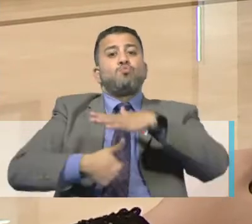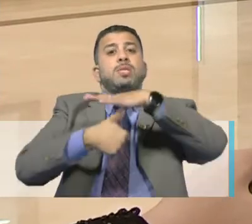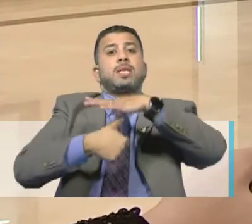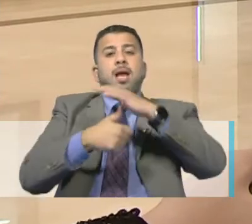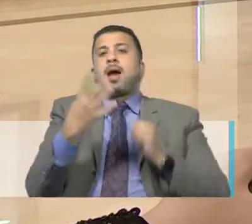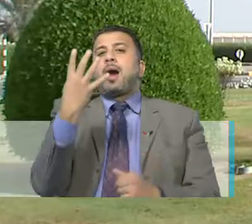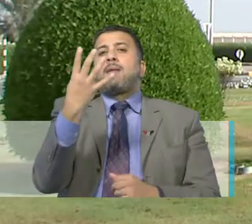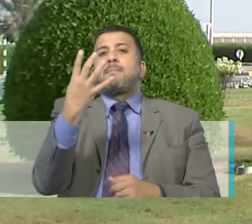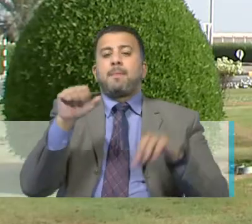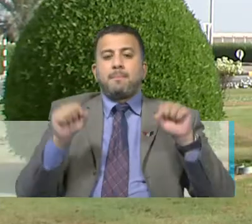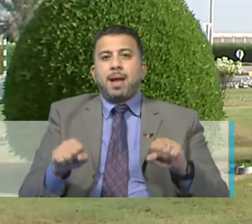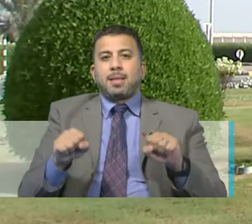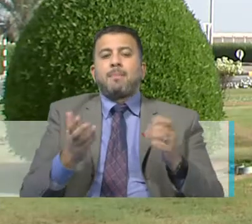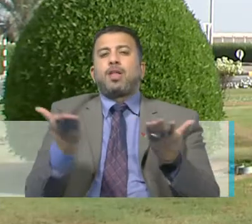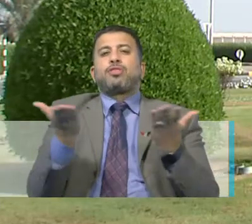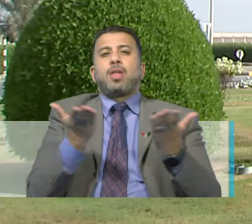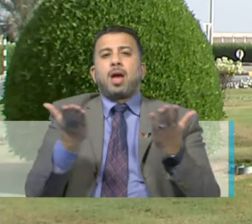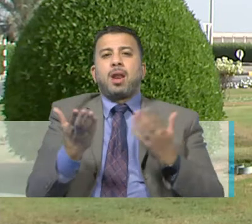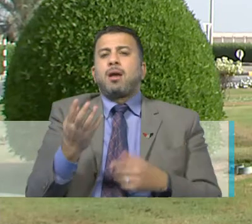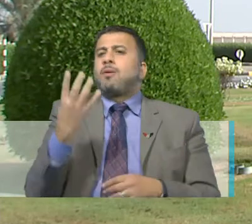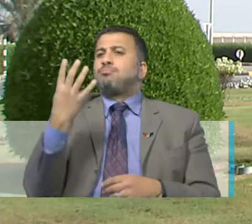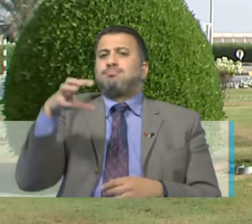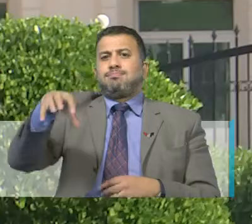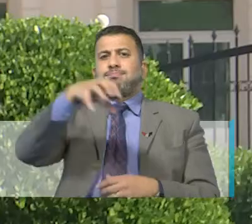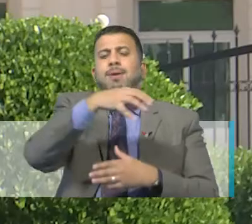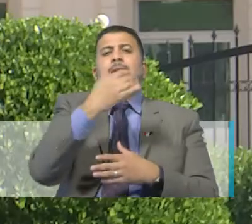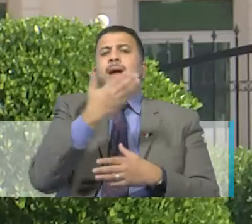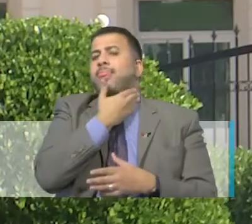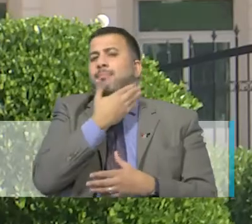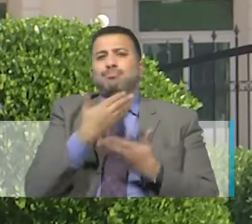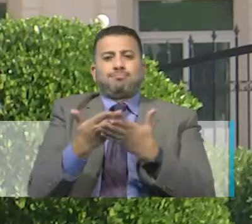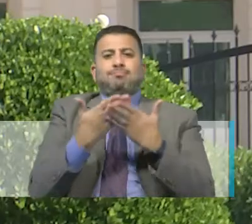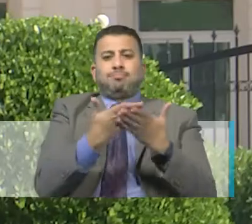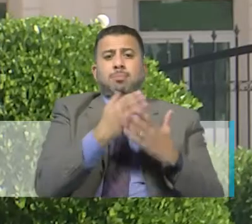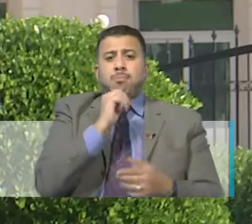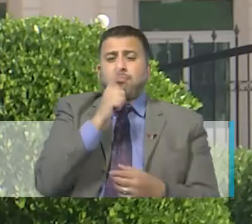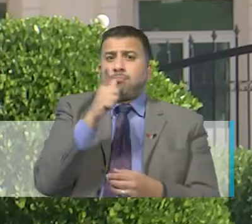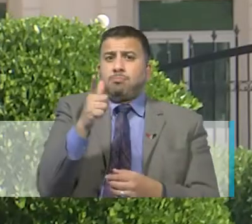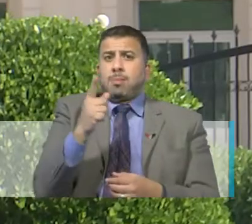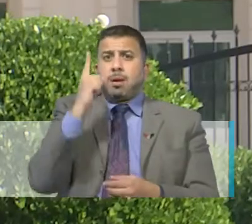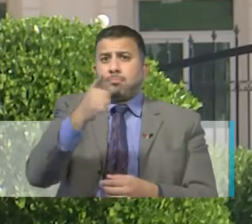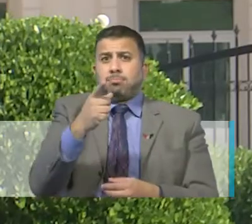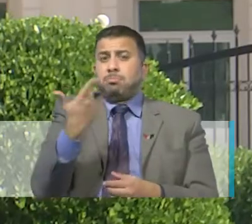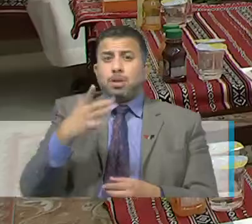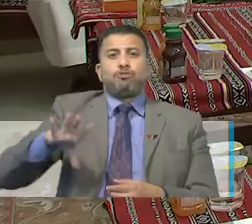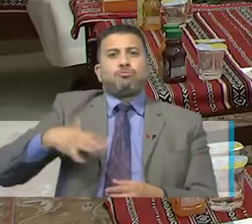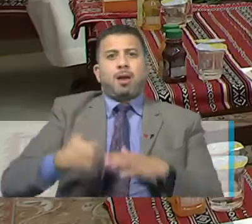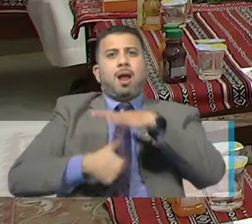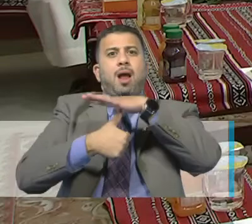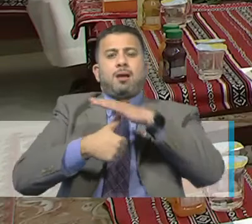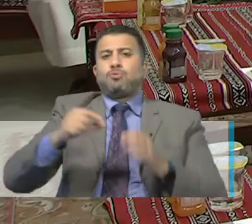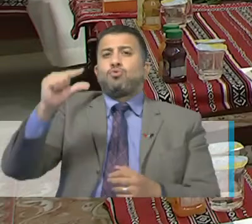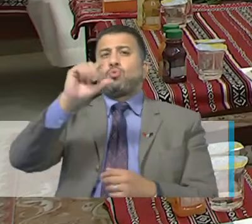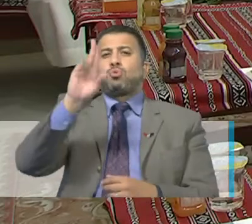مكاتب إدارية ومرافق خدمية. مجالس الضواحي والقرى تأتي ضمن توجيهات صاحب السمو